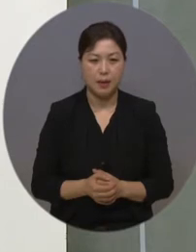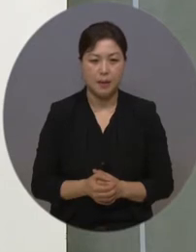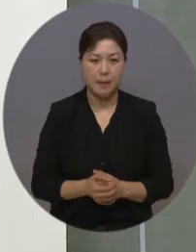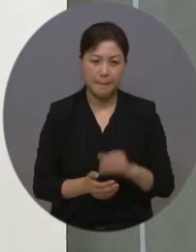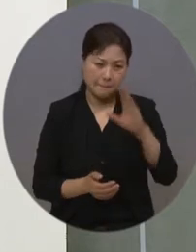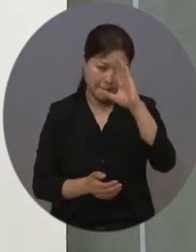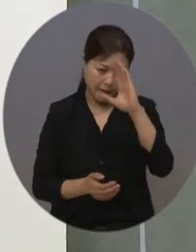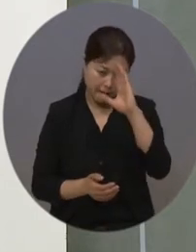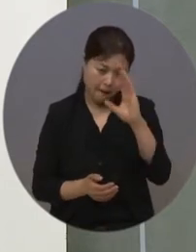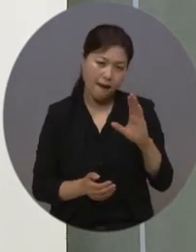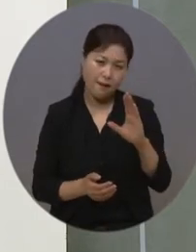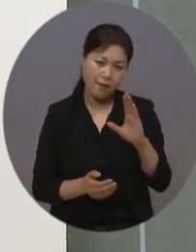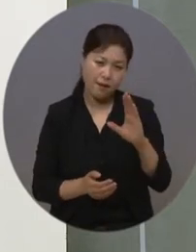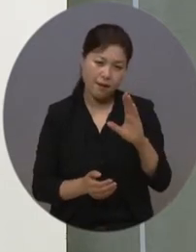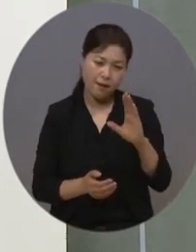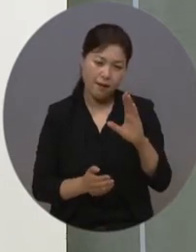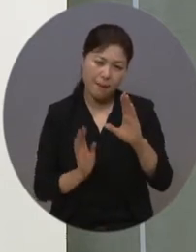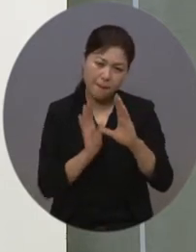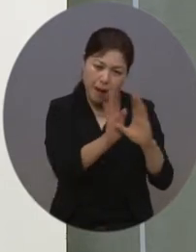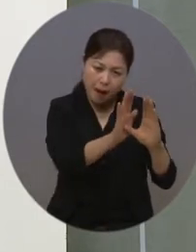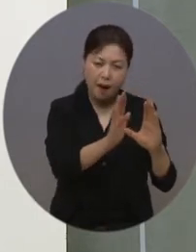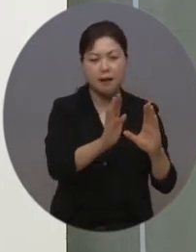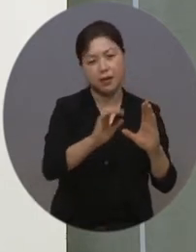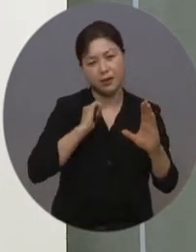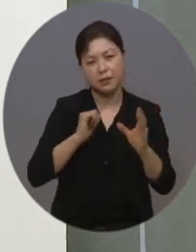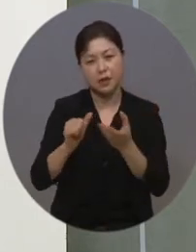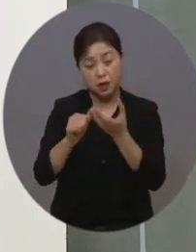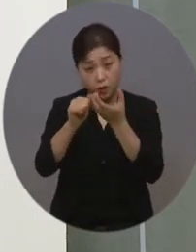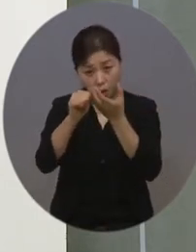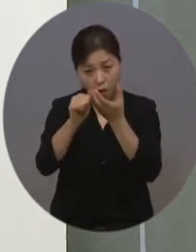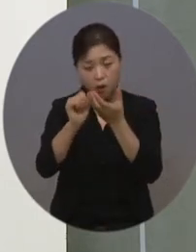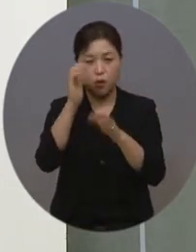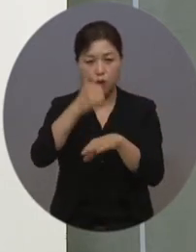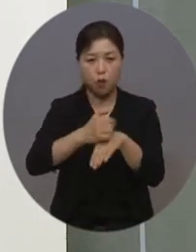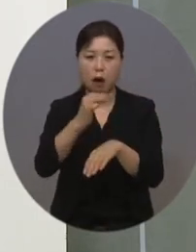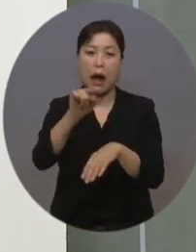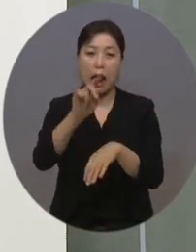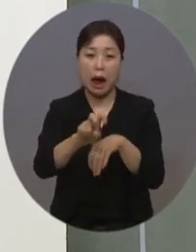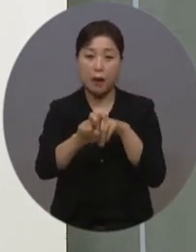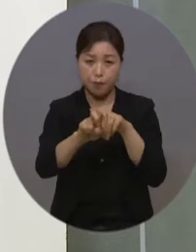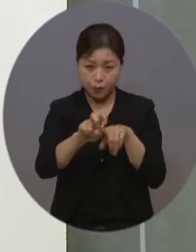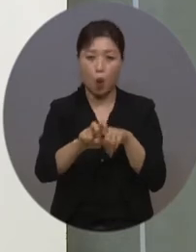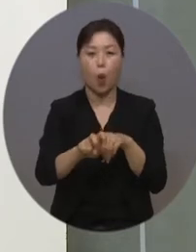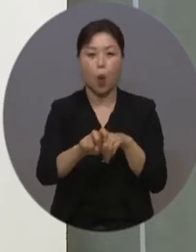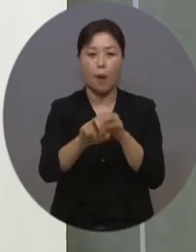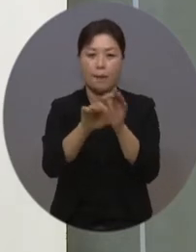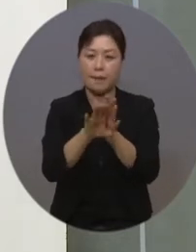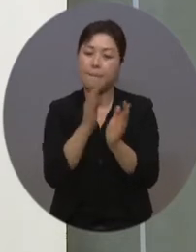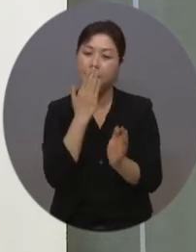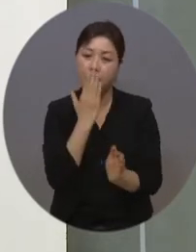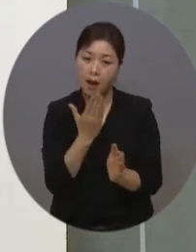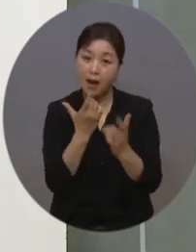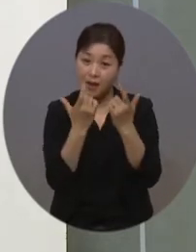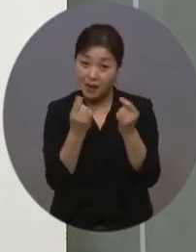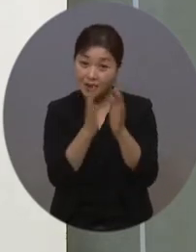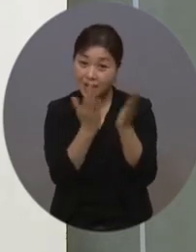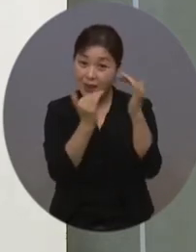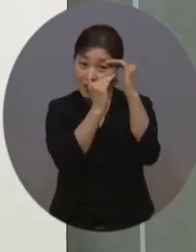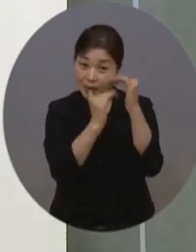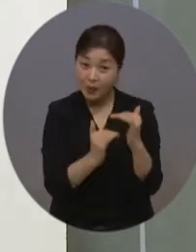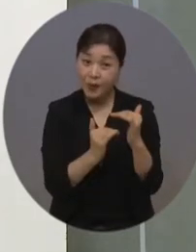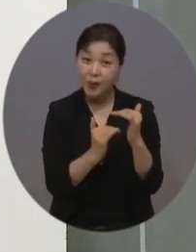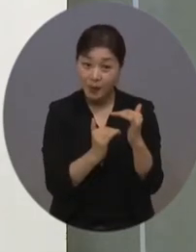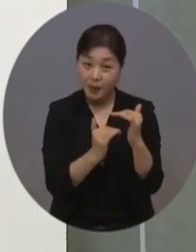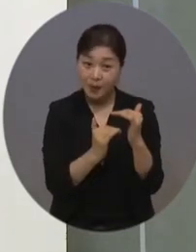이기면은 면역력을 키우면은 암도 없앨 수 있다. 뭐 이런 내용이시죠? 그런데 거기에 대해서